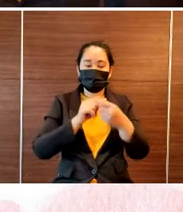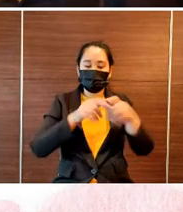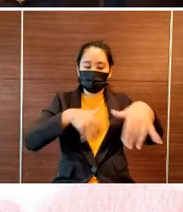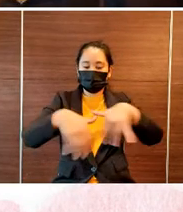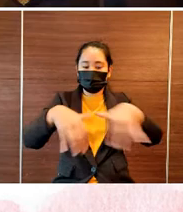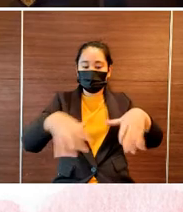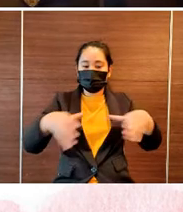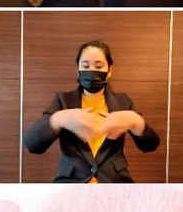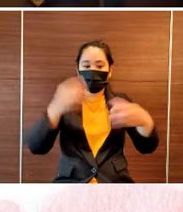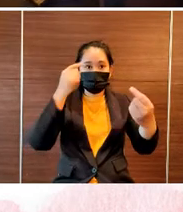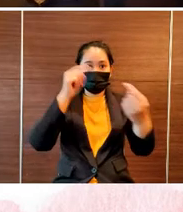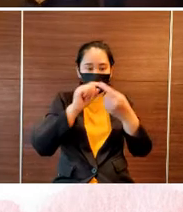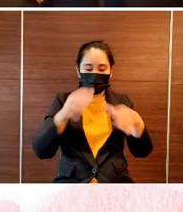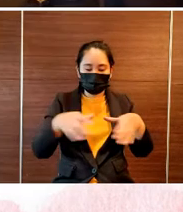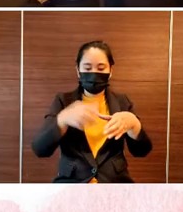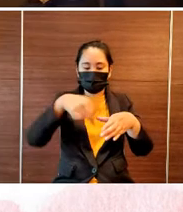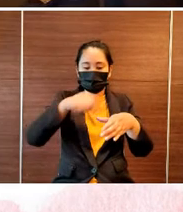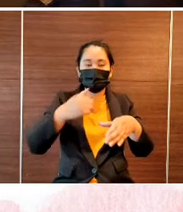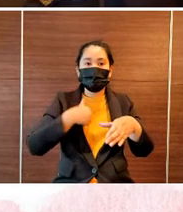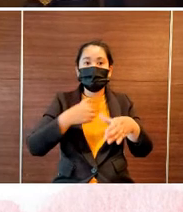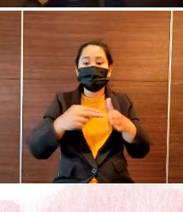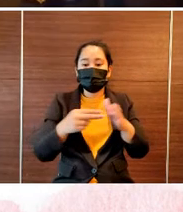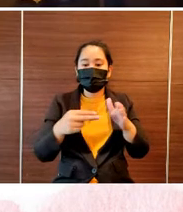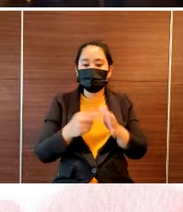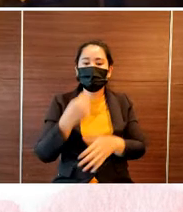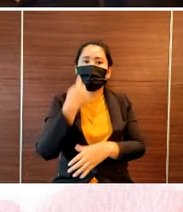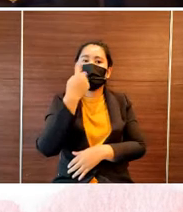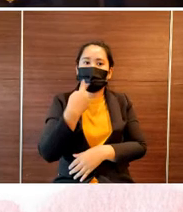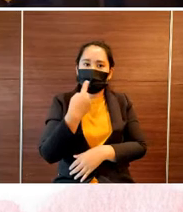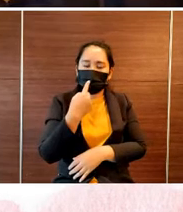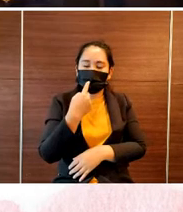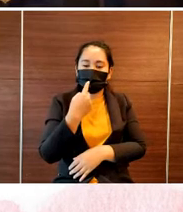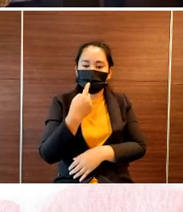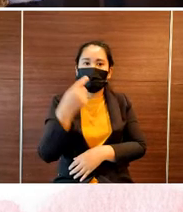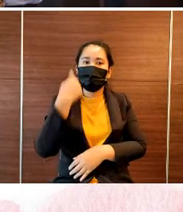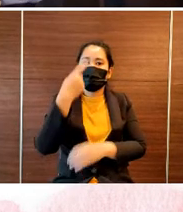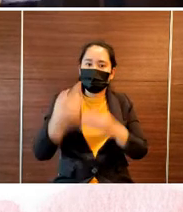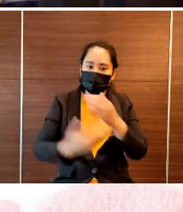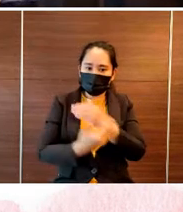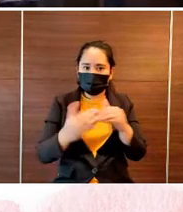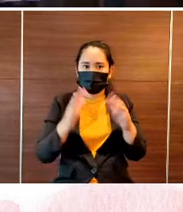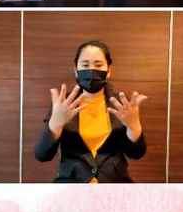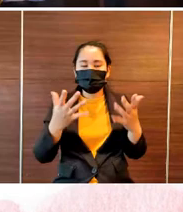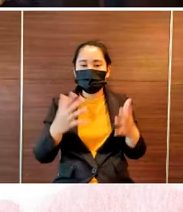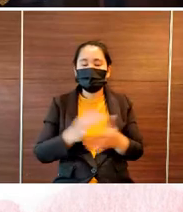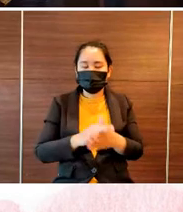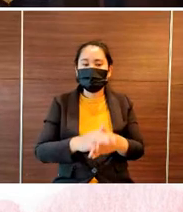ลุ่มเป้าหมายก็เป็นอีกวิธีหนึ่งที่จะดึงเอาคนที่หยุดกลุ่มชาย